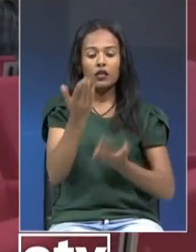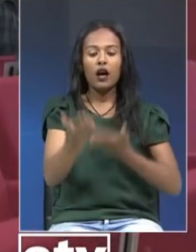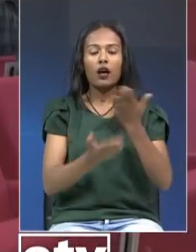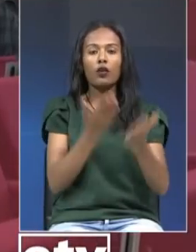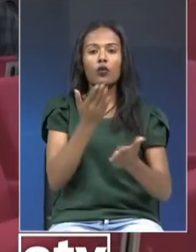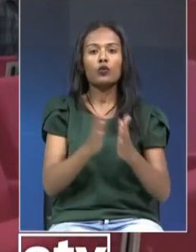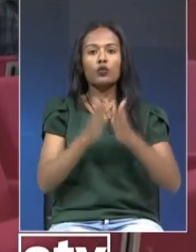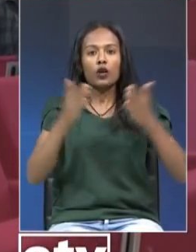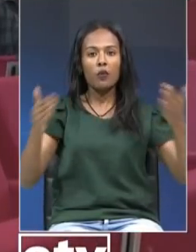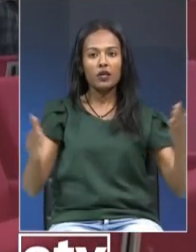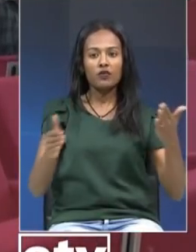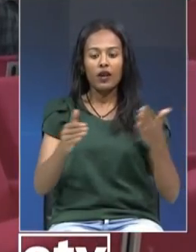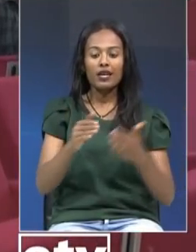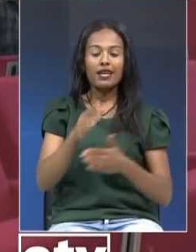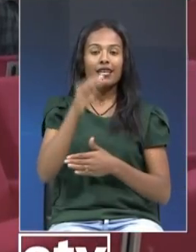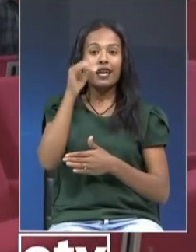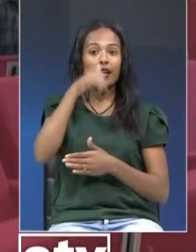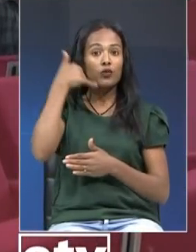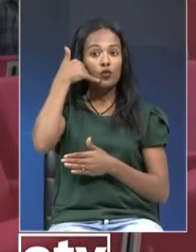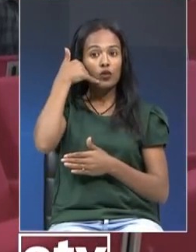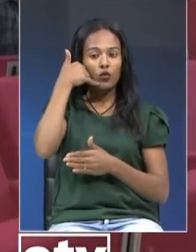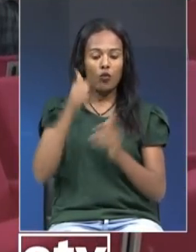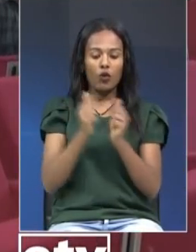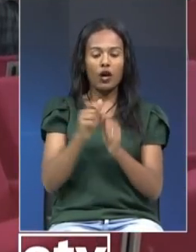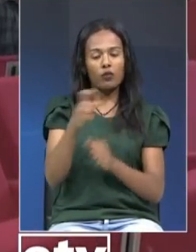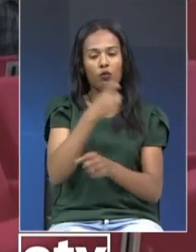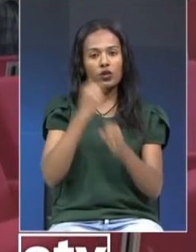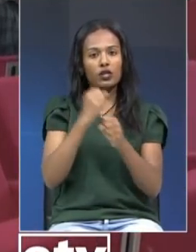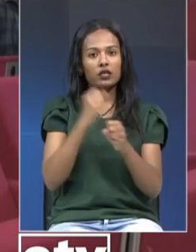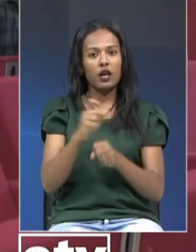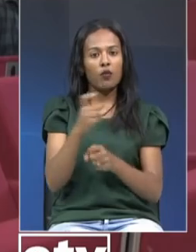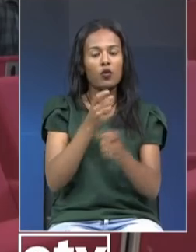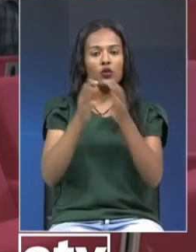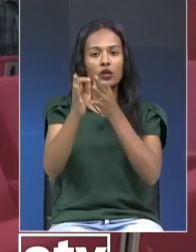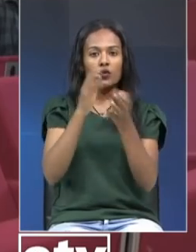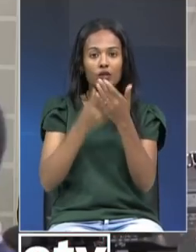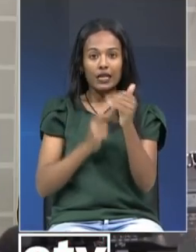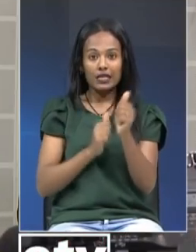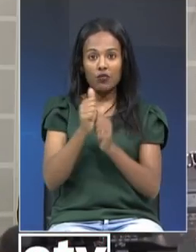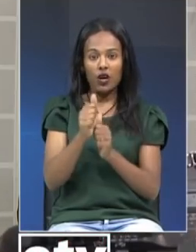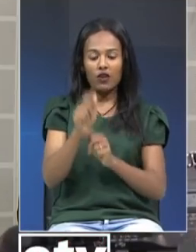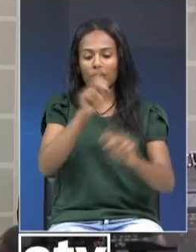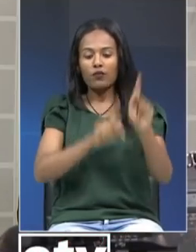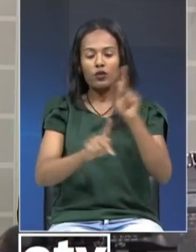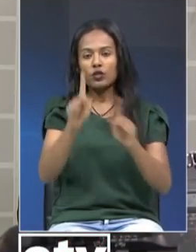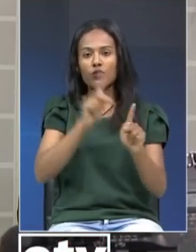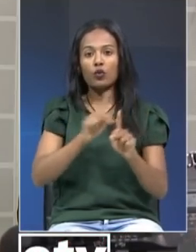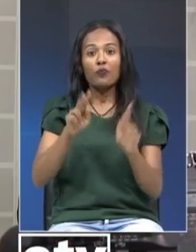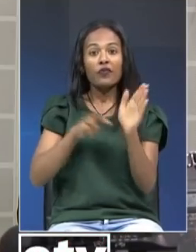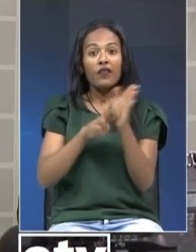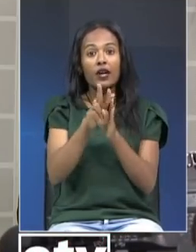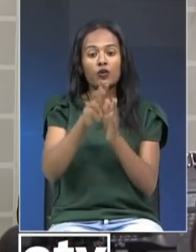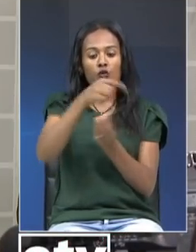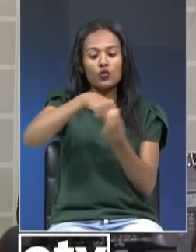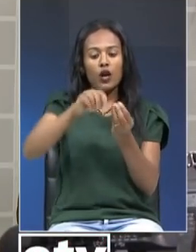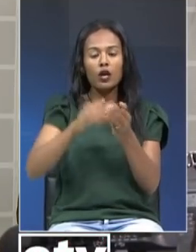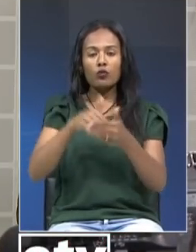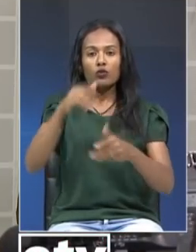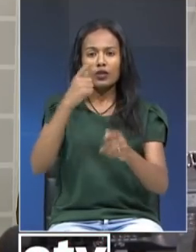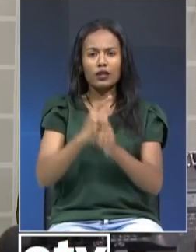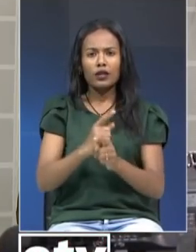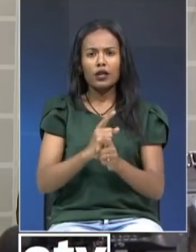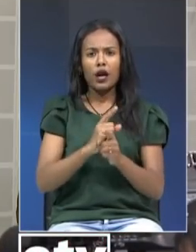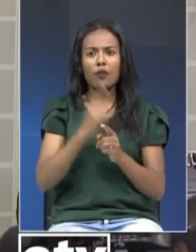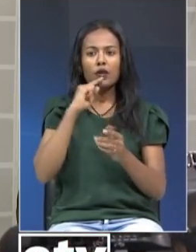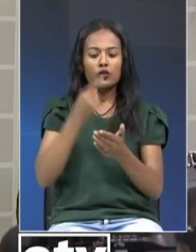አገልግሎቱን ለማስፋትም ከኢትዮ ቴሌኮም ጋር በመሆን እየተሰራ መሆኑም ተገልጿል። ከዚህም ባለፈ ህብረተሰቡ በቫይረሱ ዙሪያ የሚወጡ ትክክለኛ መረጃዎችን